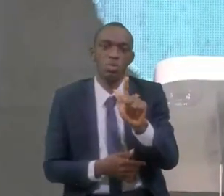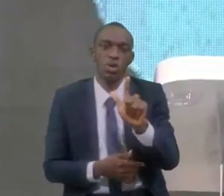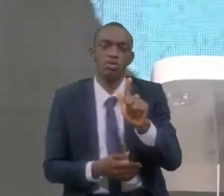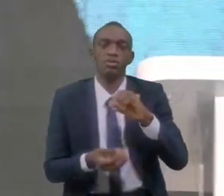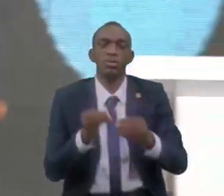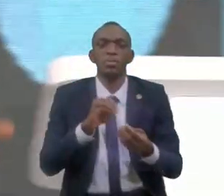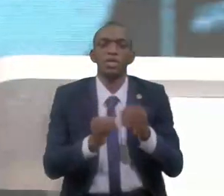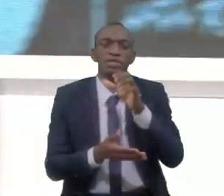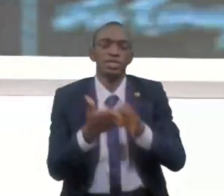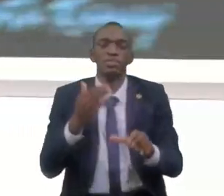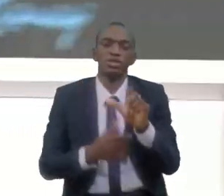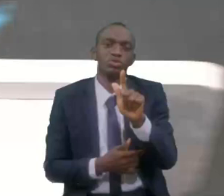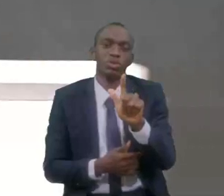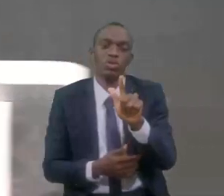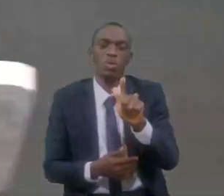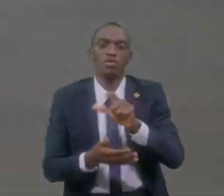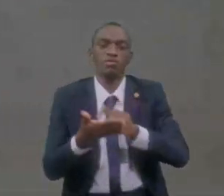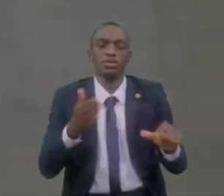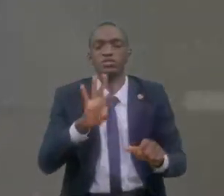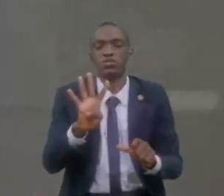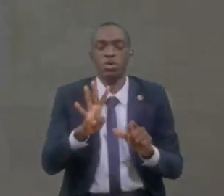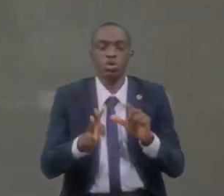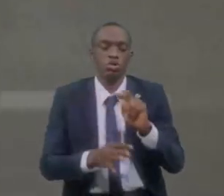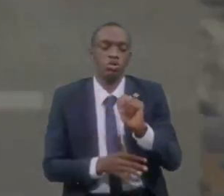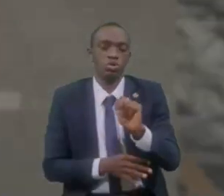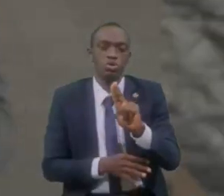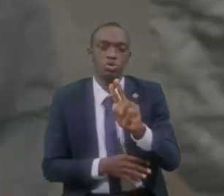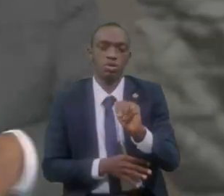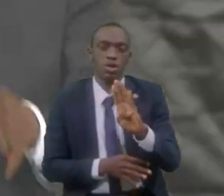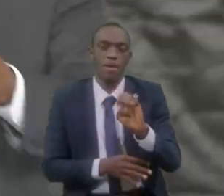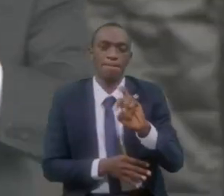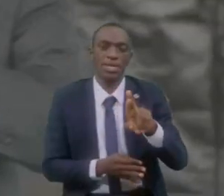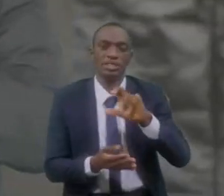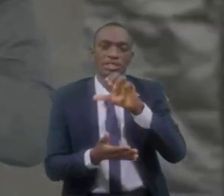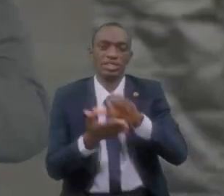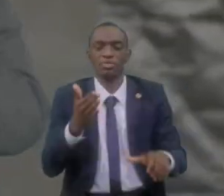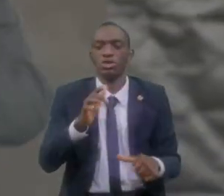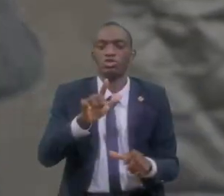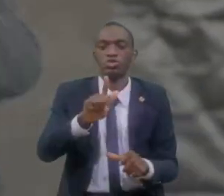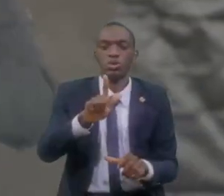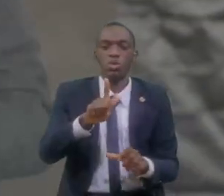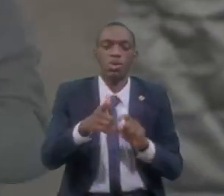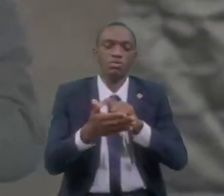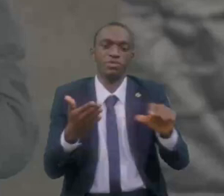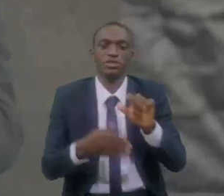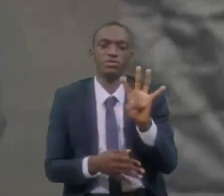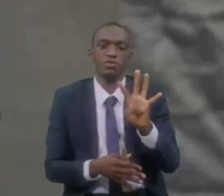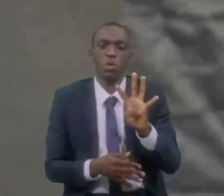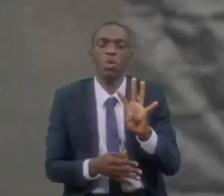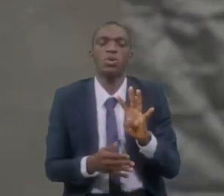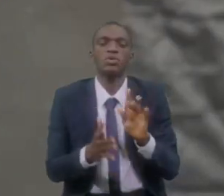vous lis le verset 4. Nombre, chapitre 21. Je vous lis le verset